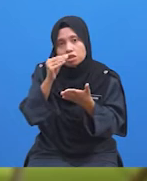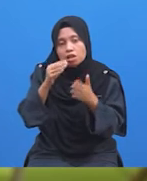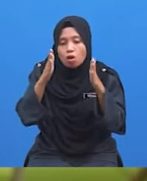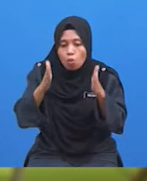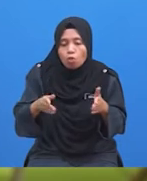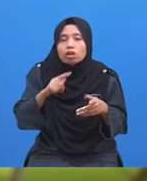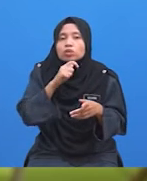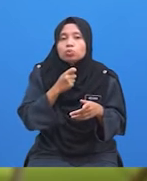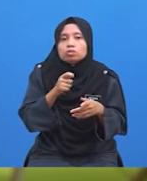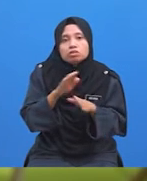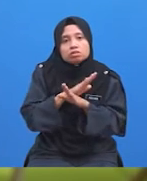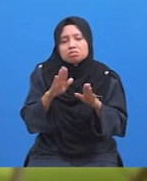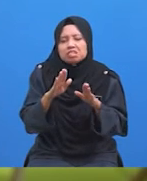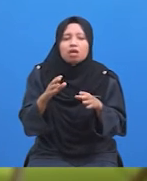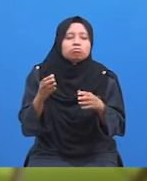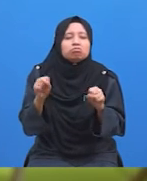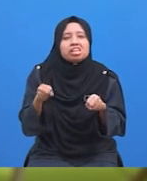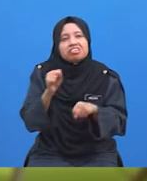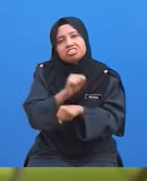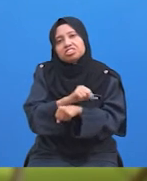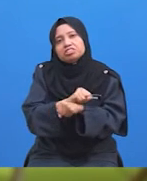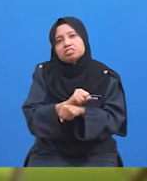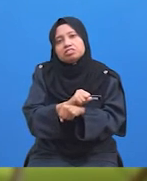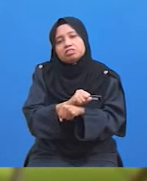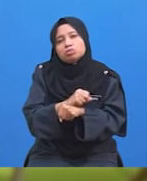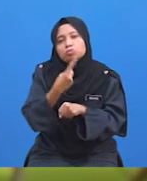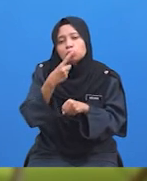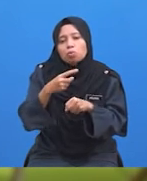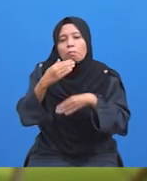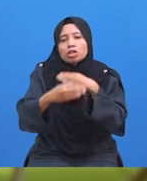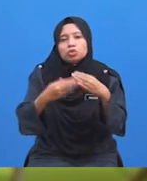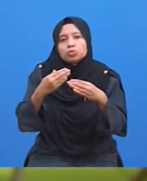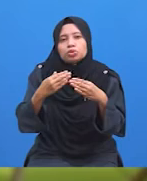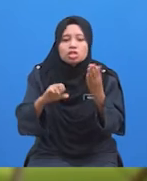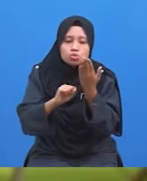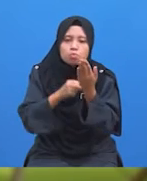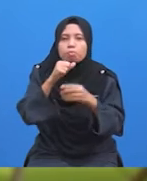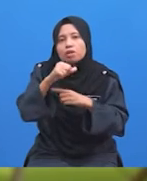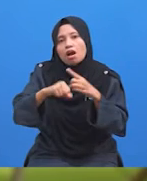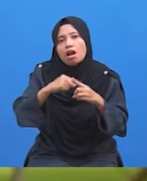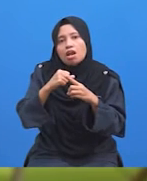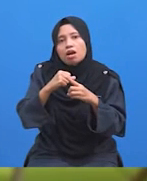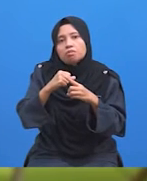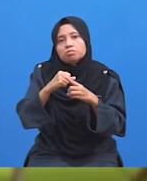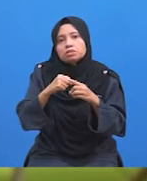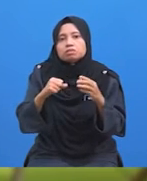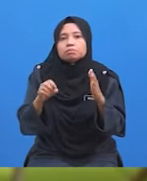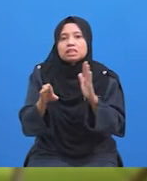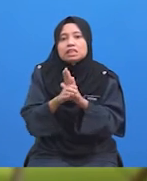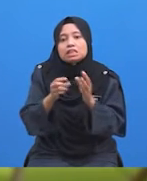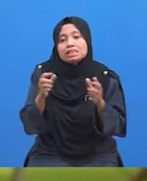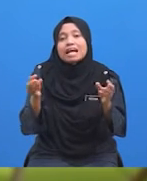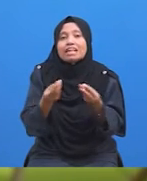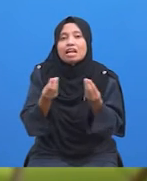tua di kampung tidak produktif lagi untuk memajukan sumber alam yang ada khususnya sumber tanah